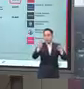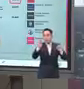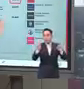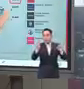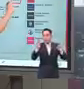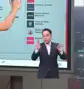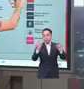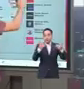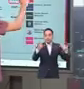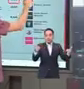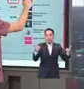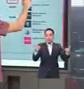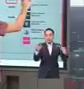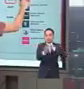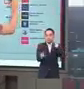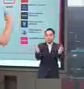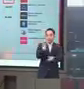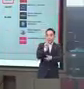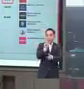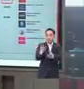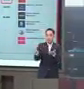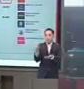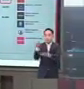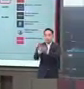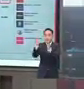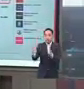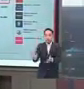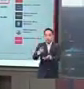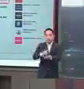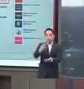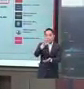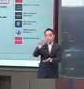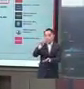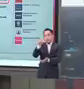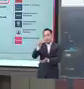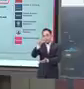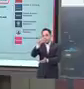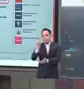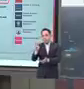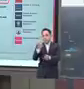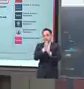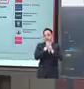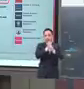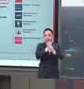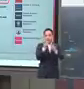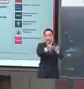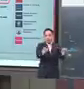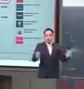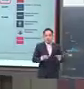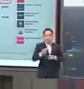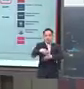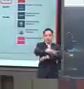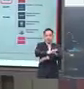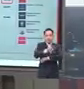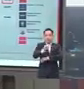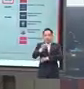kali ini digantikan oleh waktu Muhammad Sofi Razak yang akan coba mempertahan crusi Padang serai pada 7